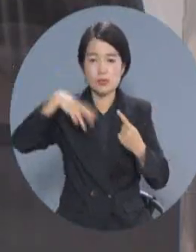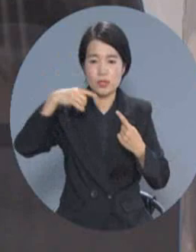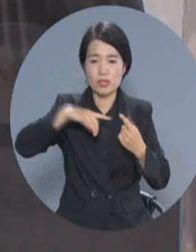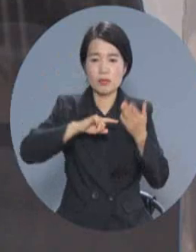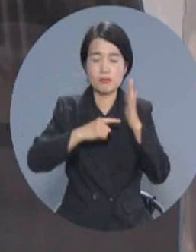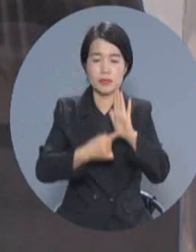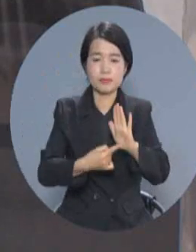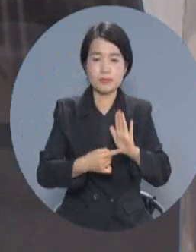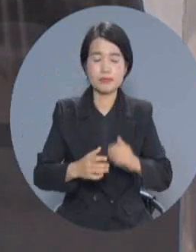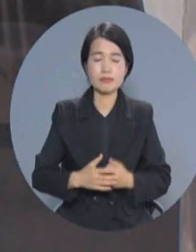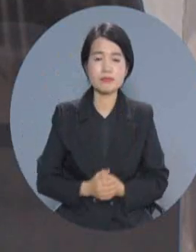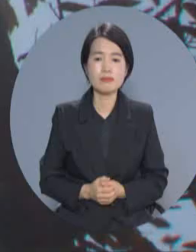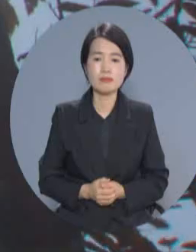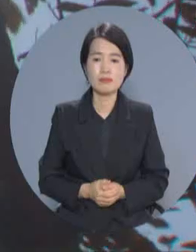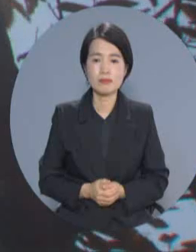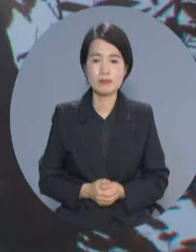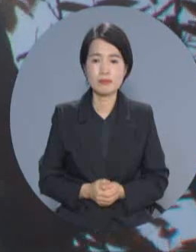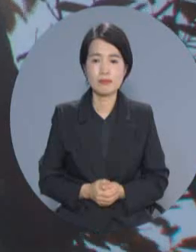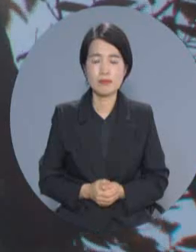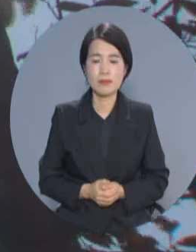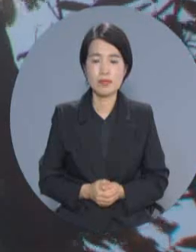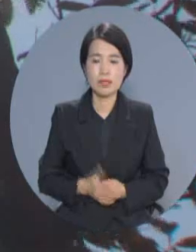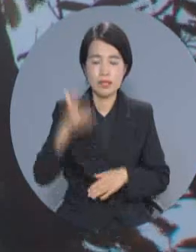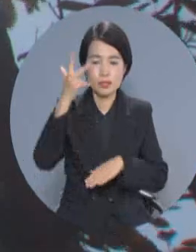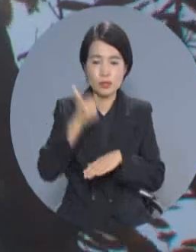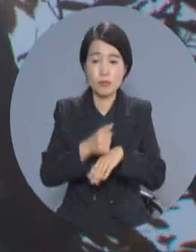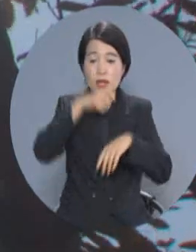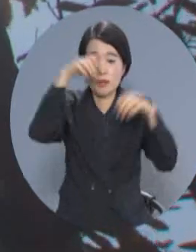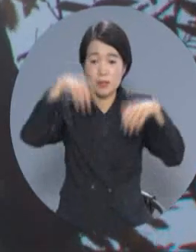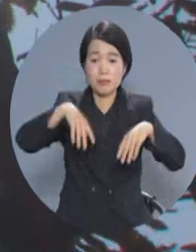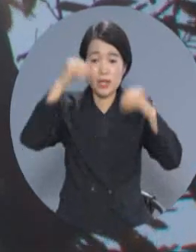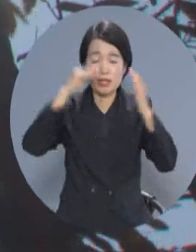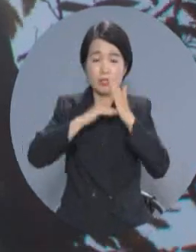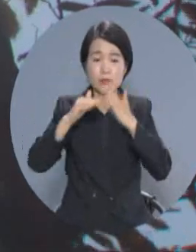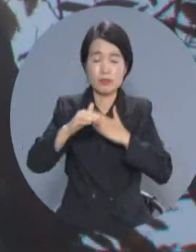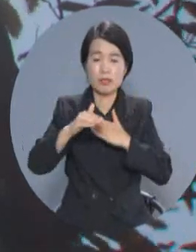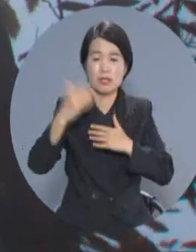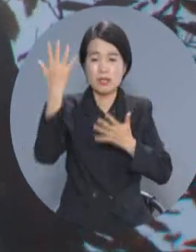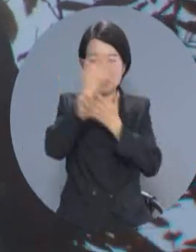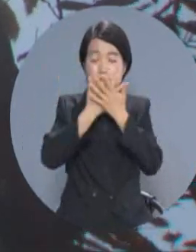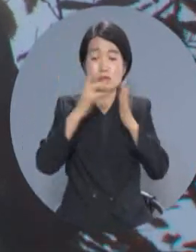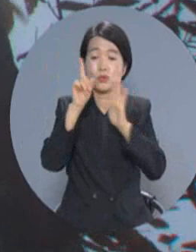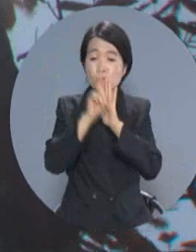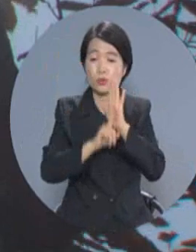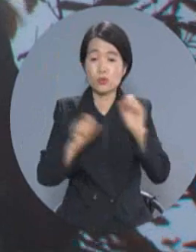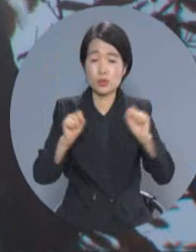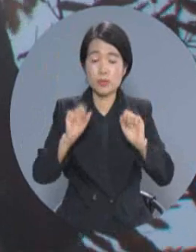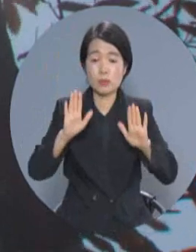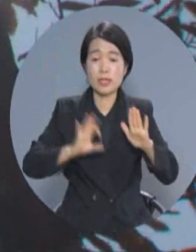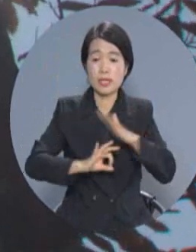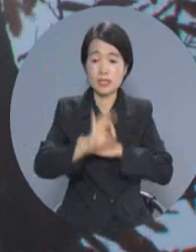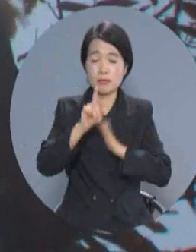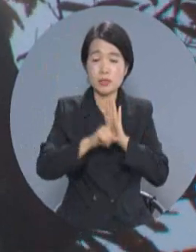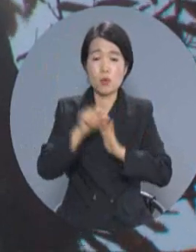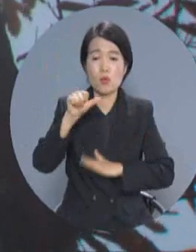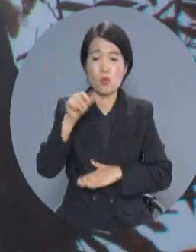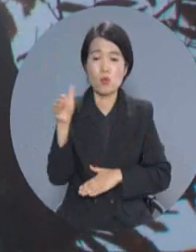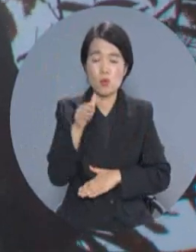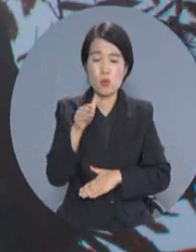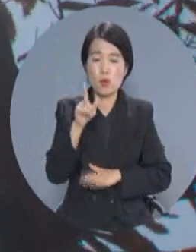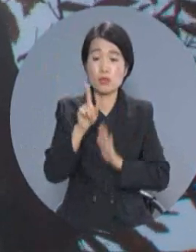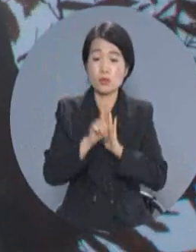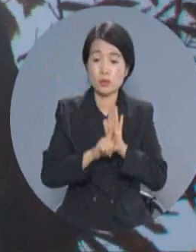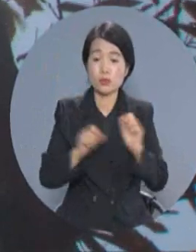높았다고 밝혔습니다. 주말에 한 차례 비가 온 뒤로 흐리고 추워졌습니다. 오늘 아침 기온은 5도 안팎으로